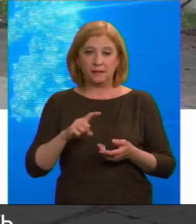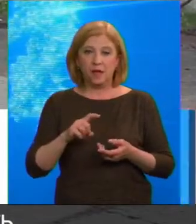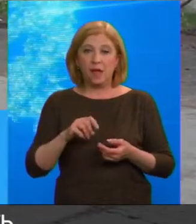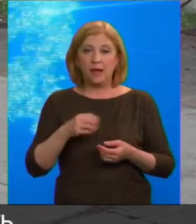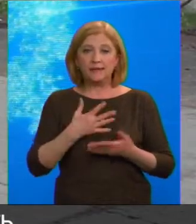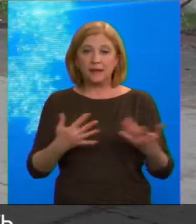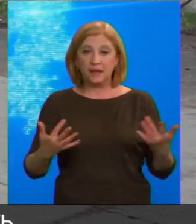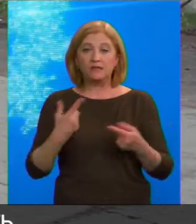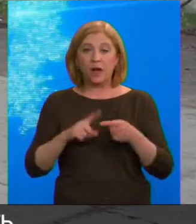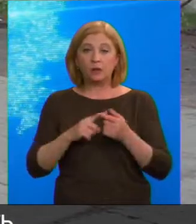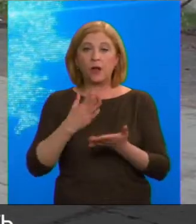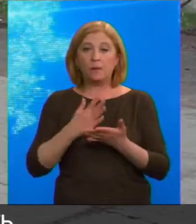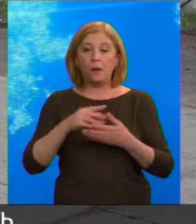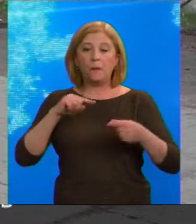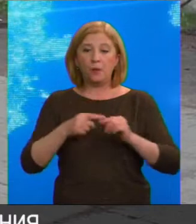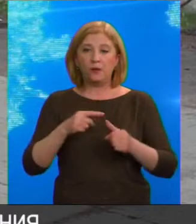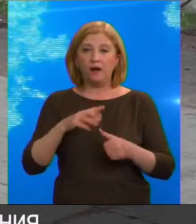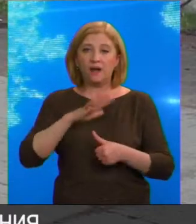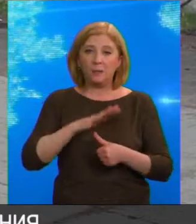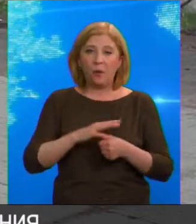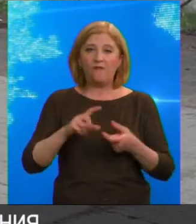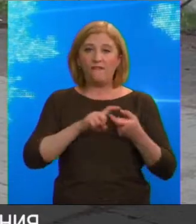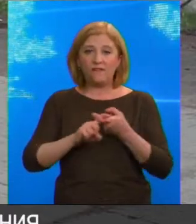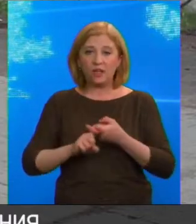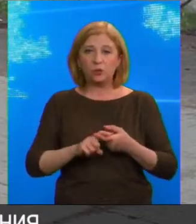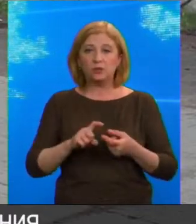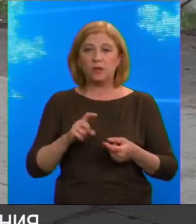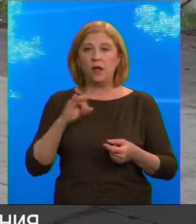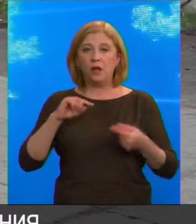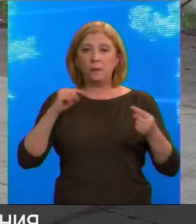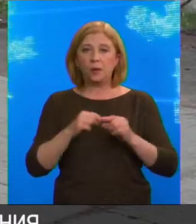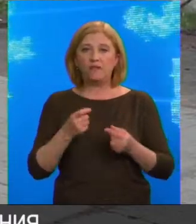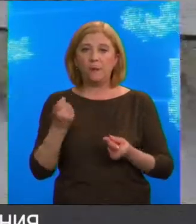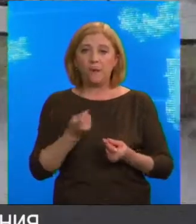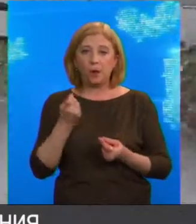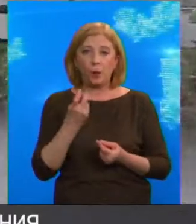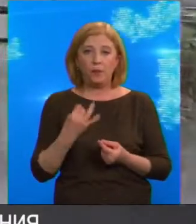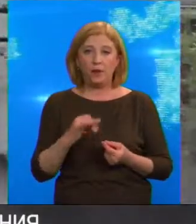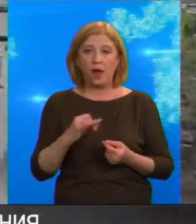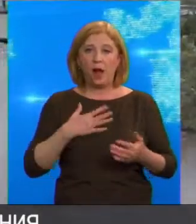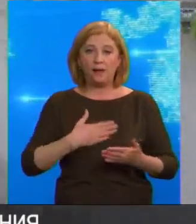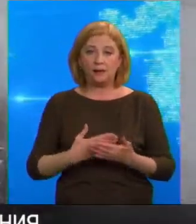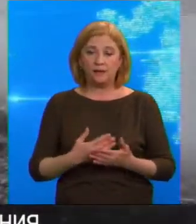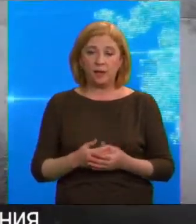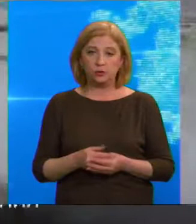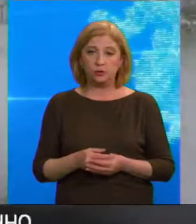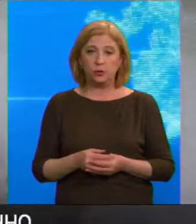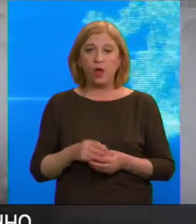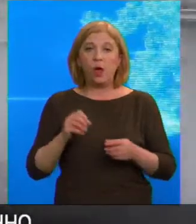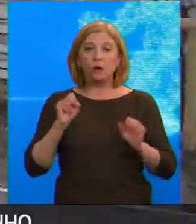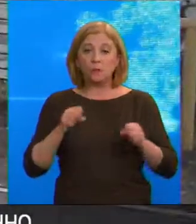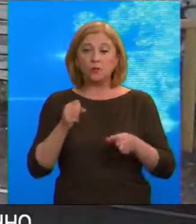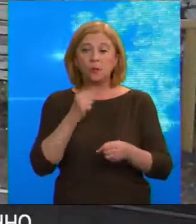который обладает противогрибковой, противовирусной и противомикробной активностью. Способ